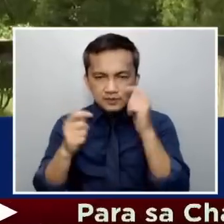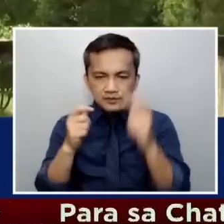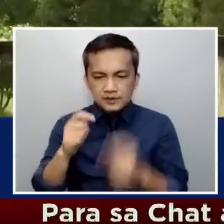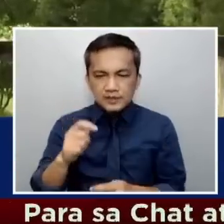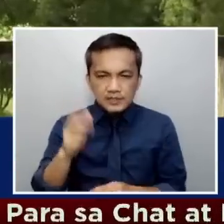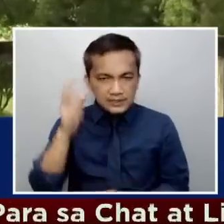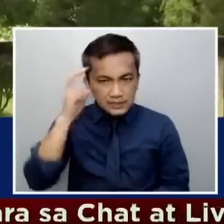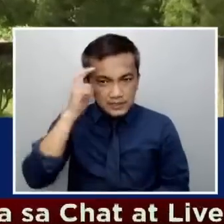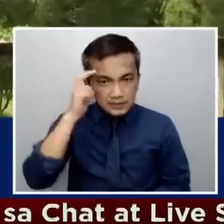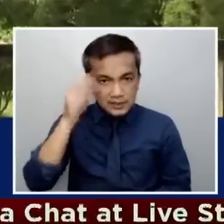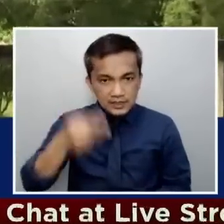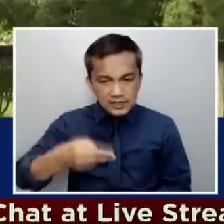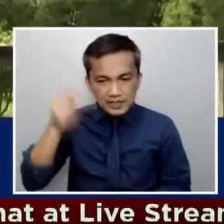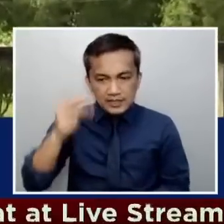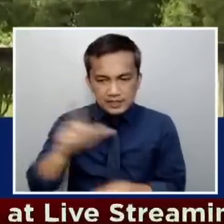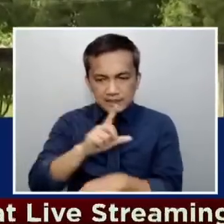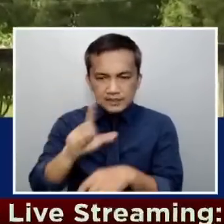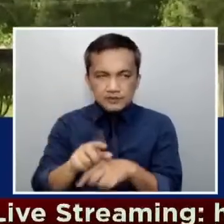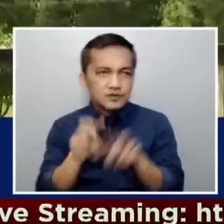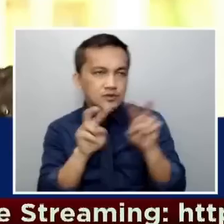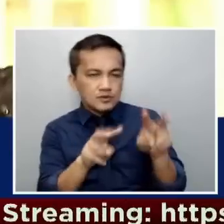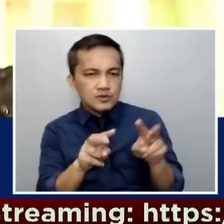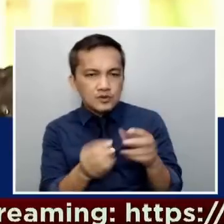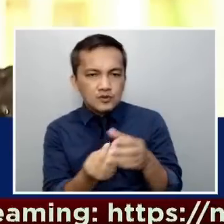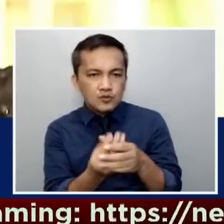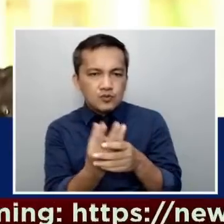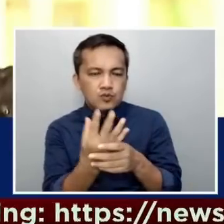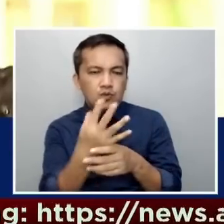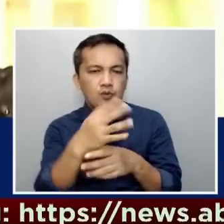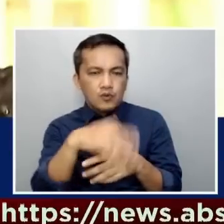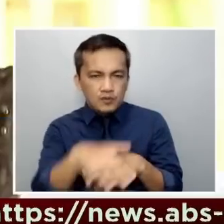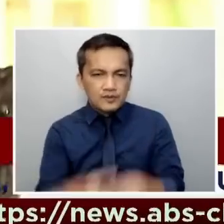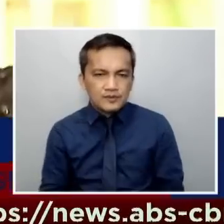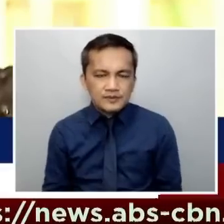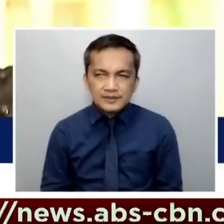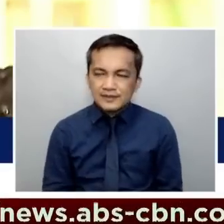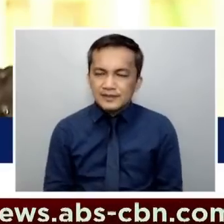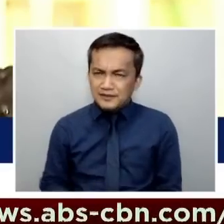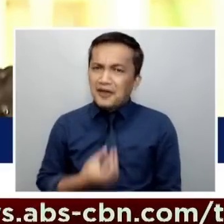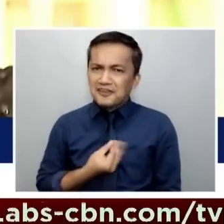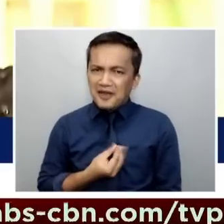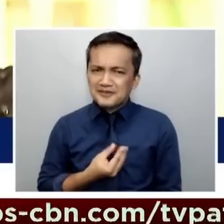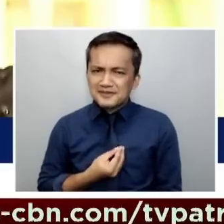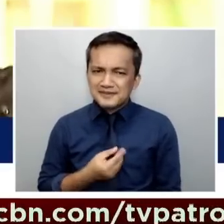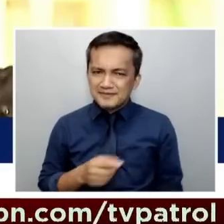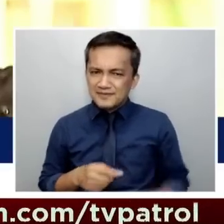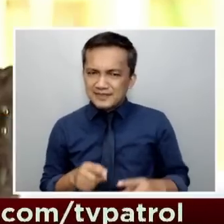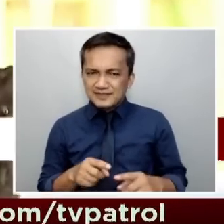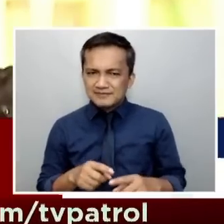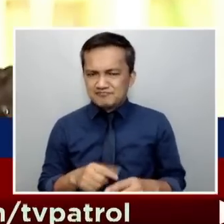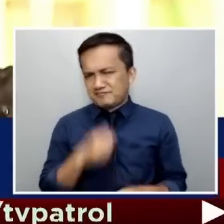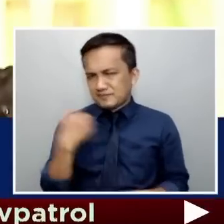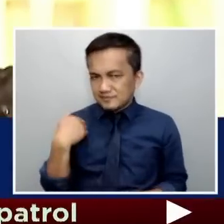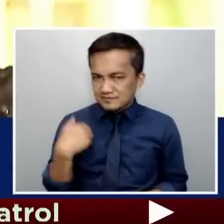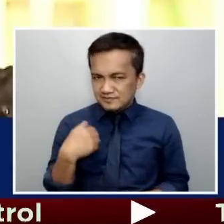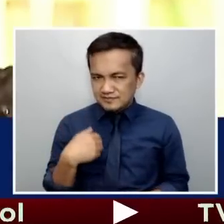Highlands para panoorin ang crater glow. Merong pagkatakot din, pero siguro hindi pa naman. Since